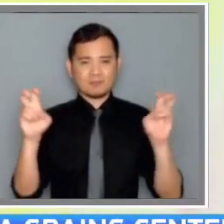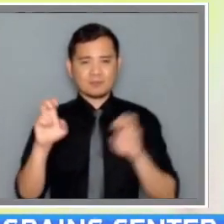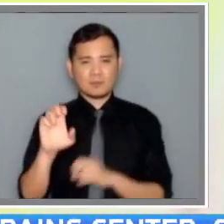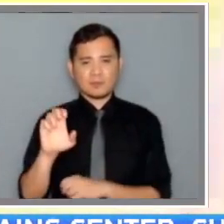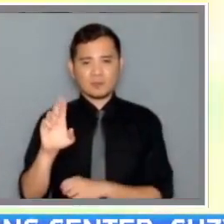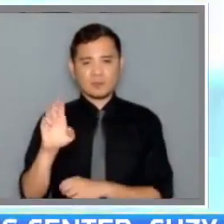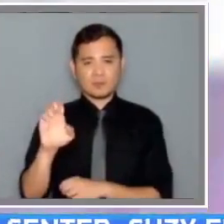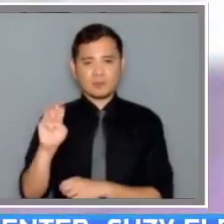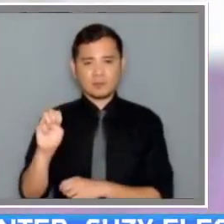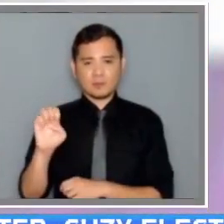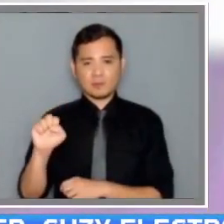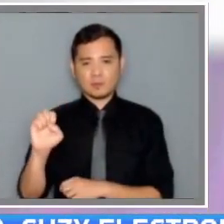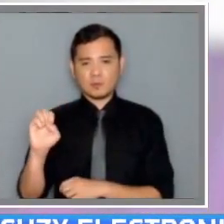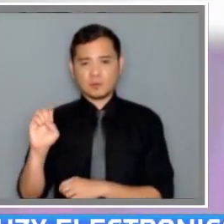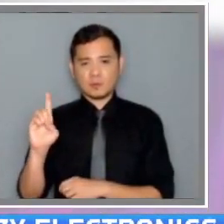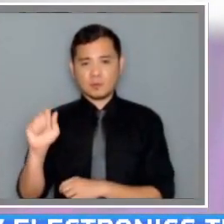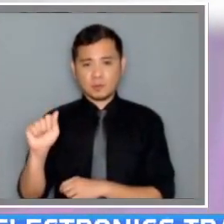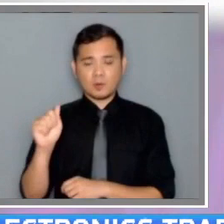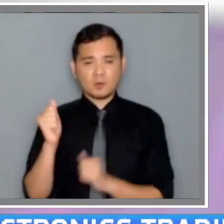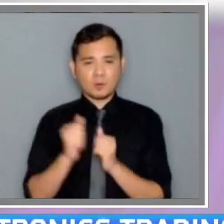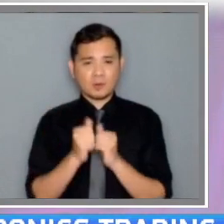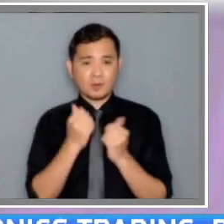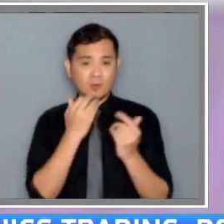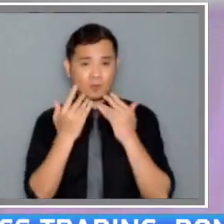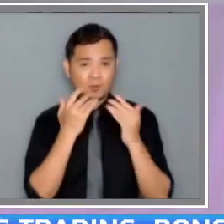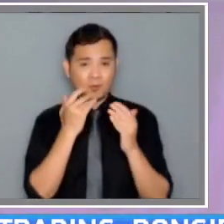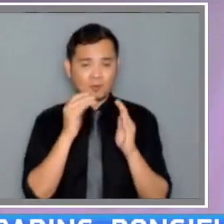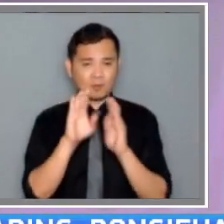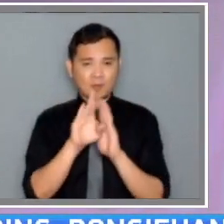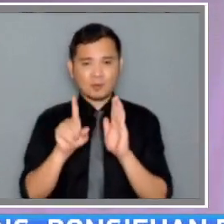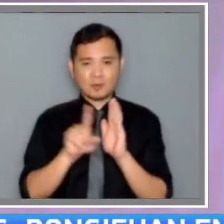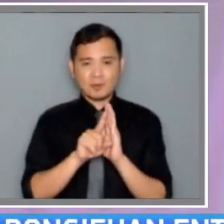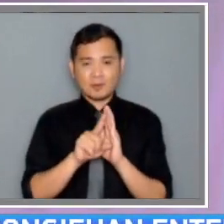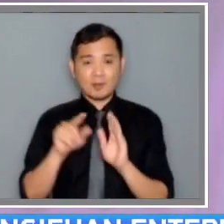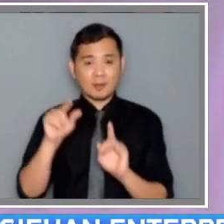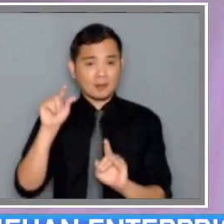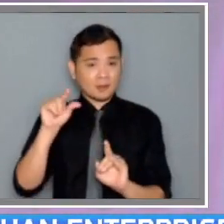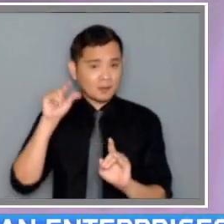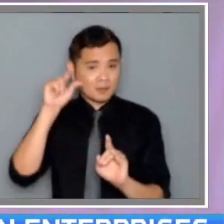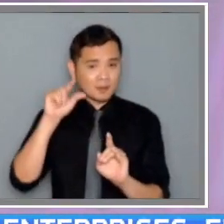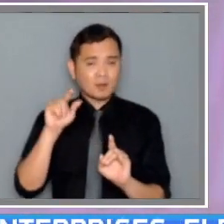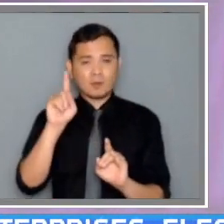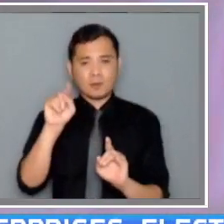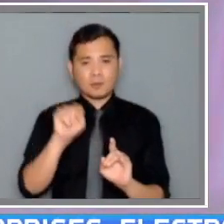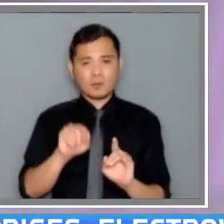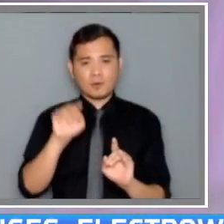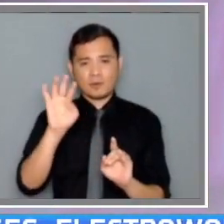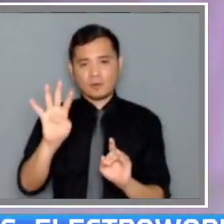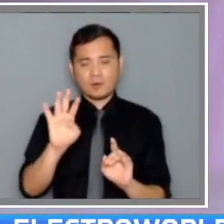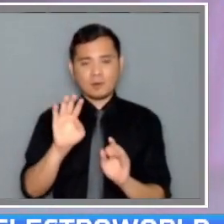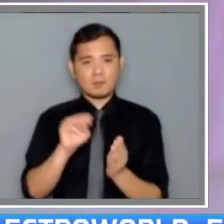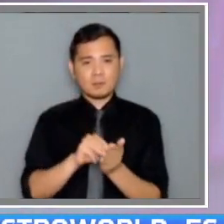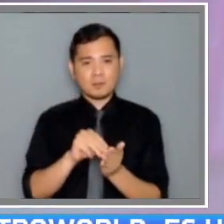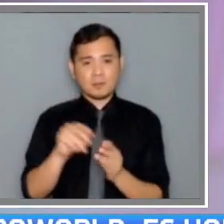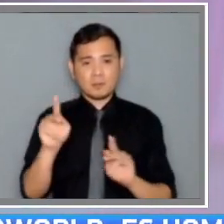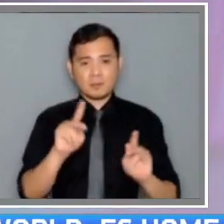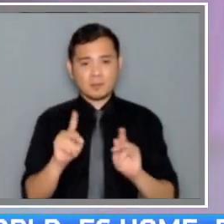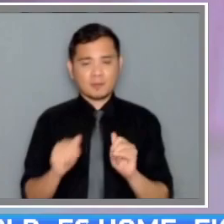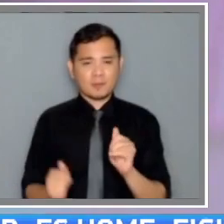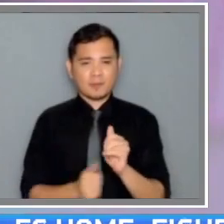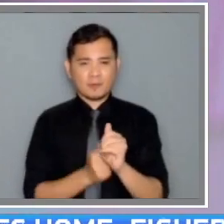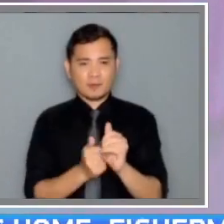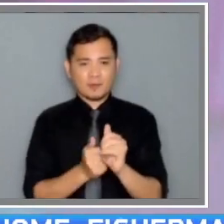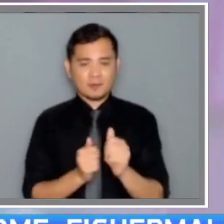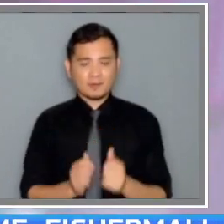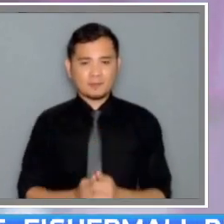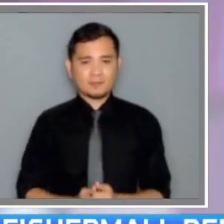colorful background. Kahit bago lang sa IG, meron na siyang 1.4 million followers. Katatibay nagbabalita para sa GMA